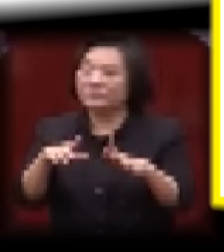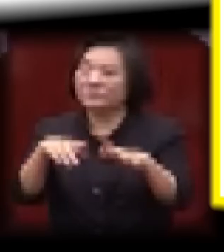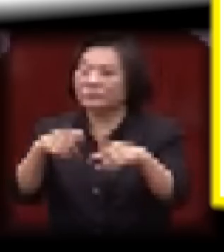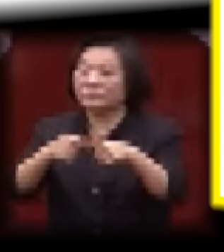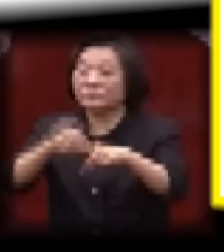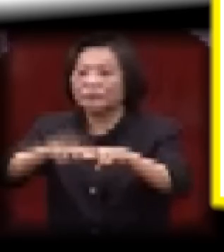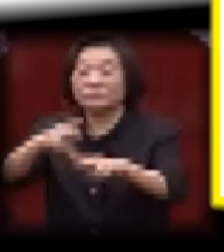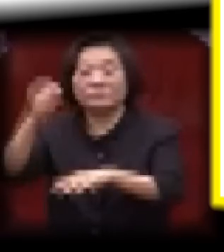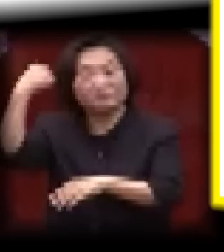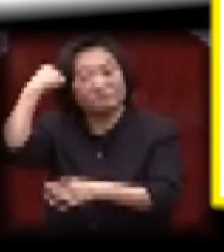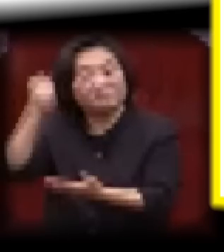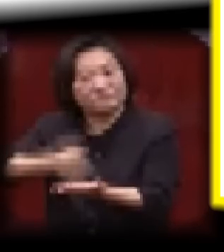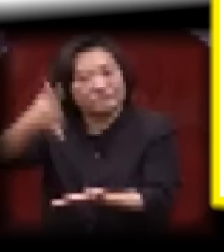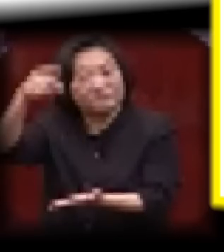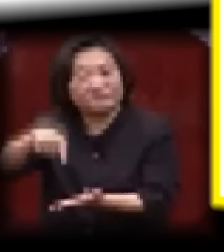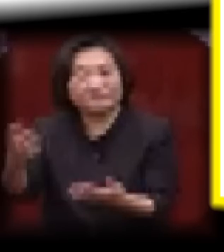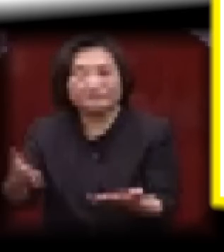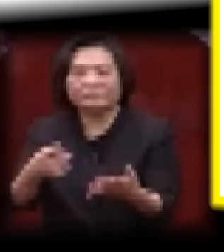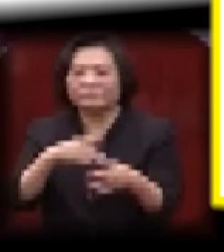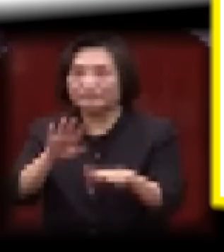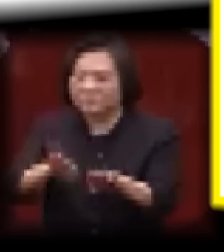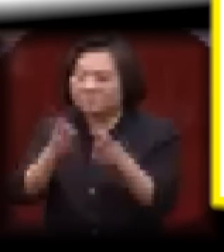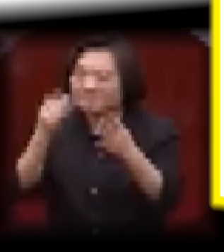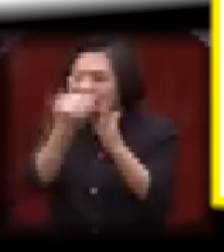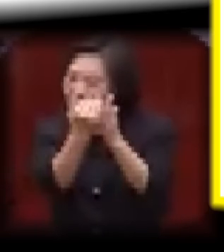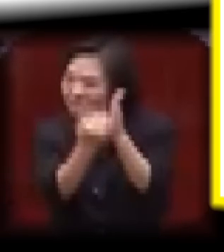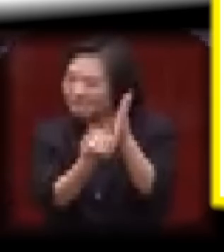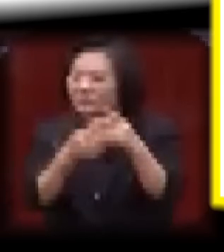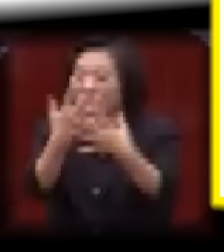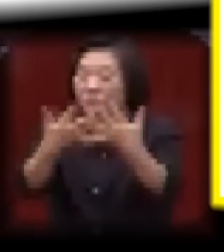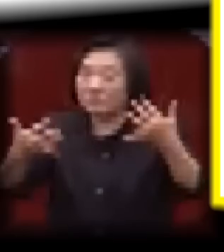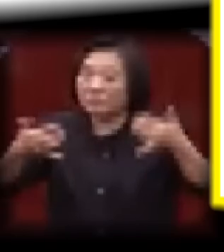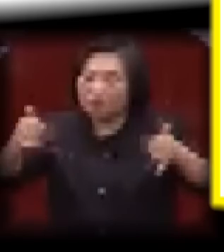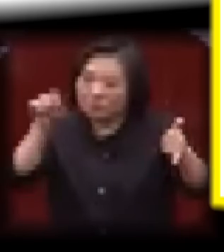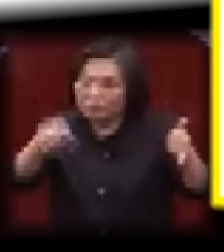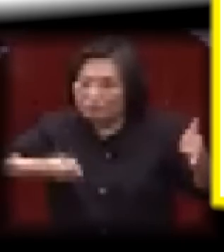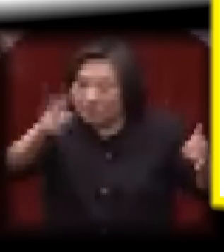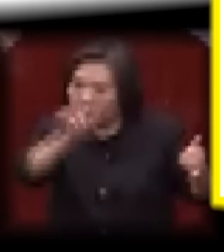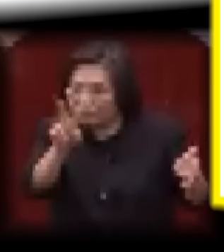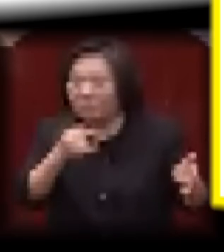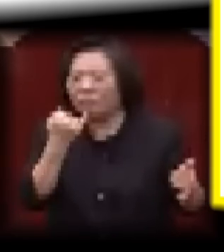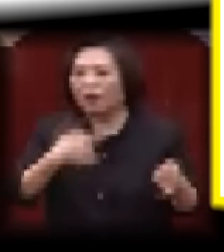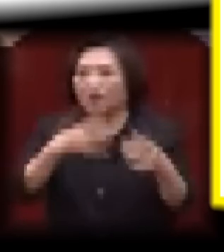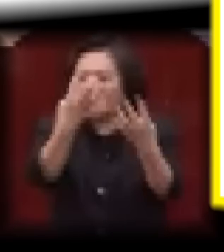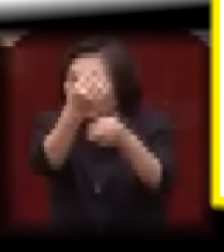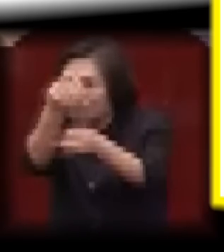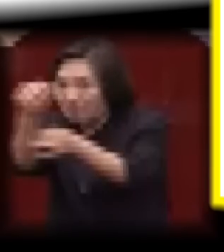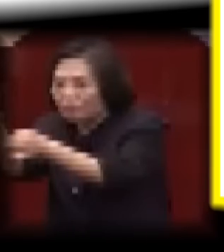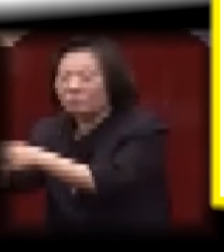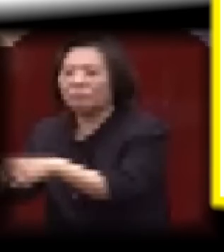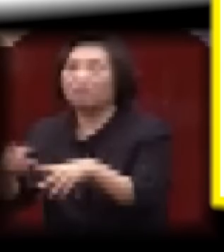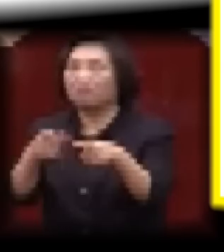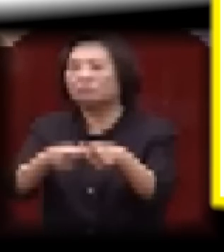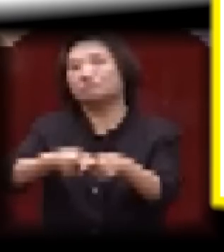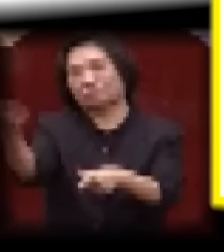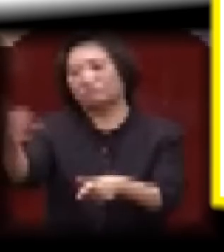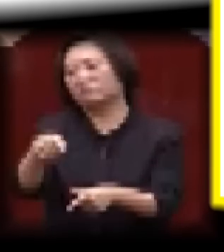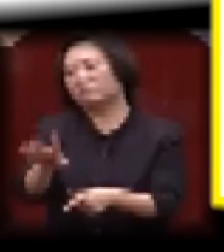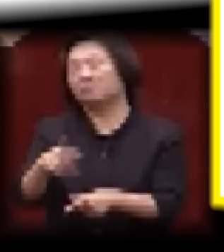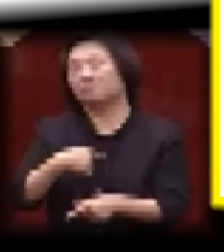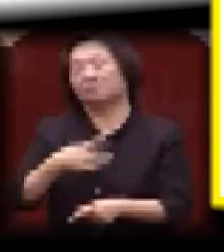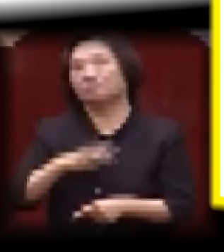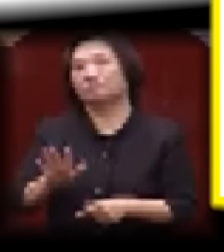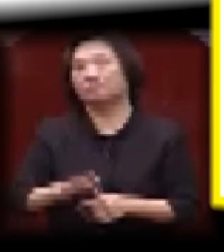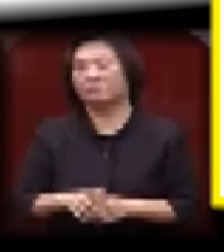个公宅的进度，你知道啊，所以在网络上都可以查看。这也是秉持一个公开透明的态度，你知道啊，让这个